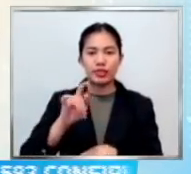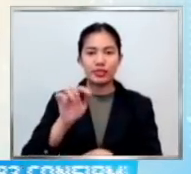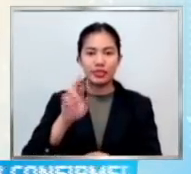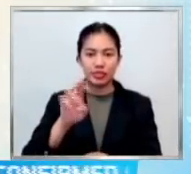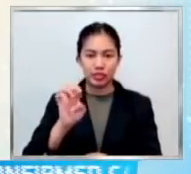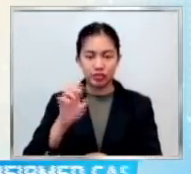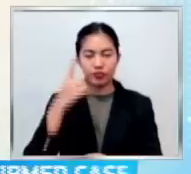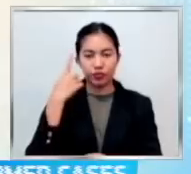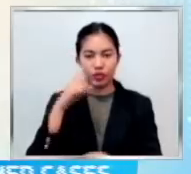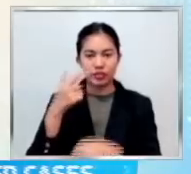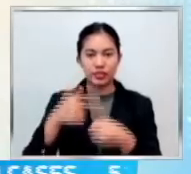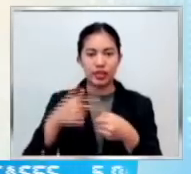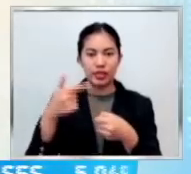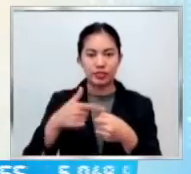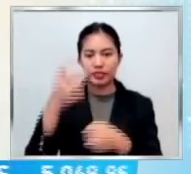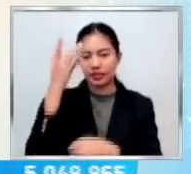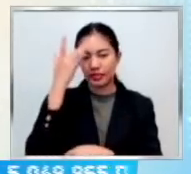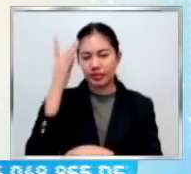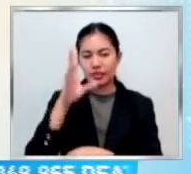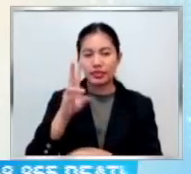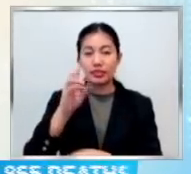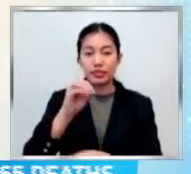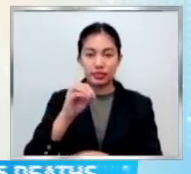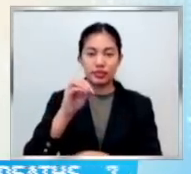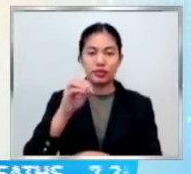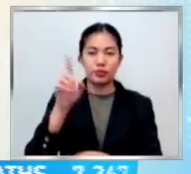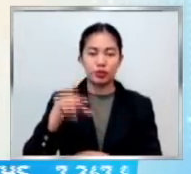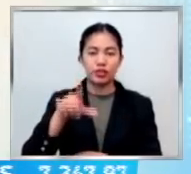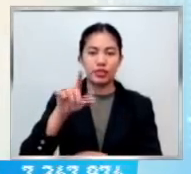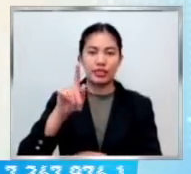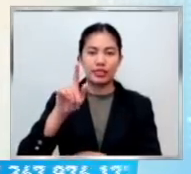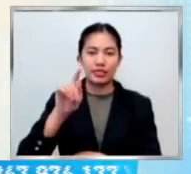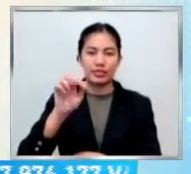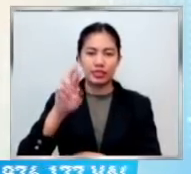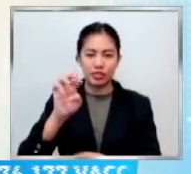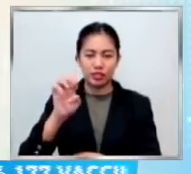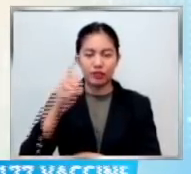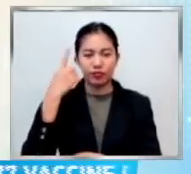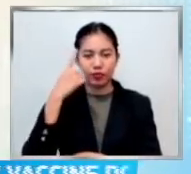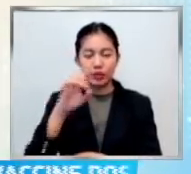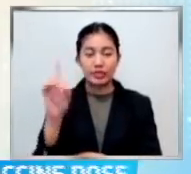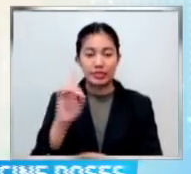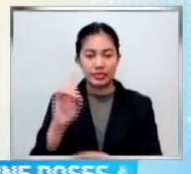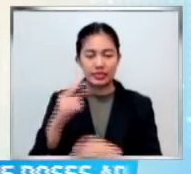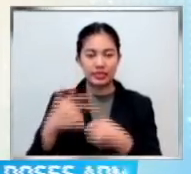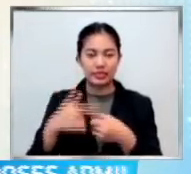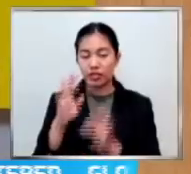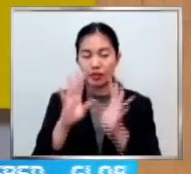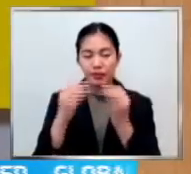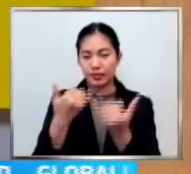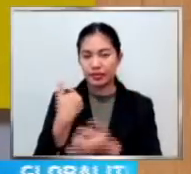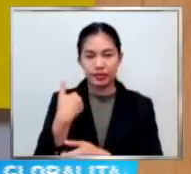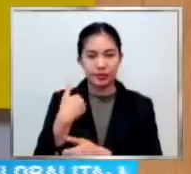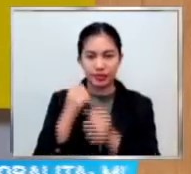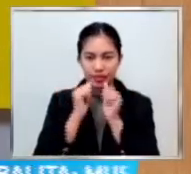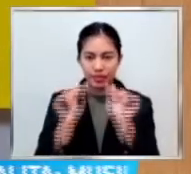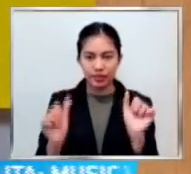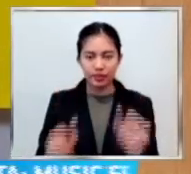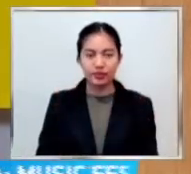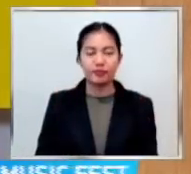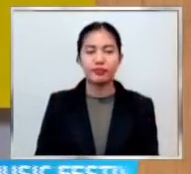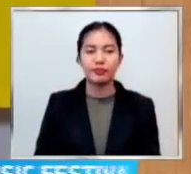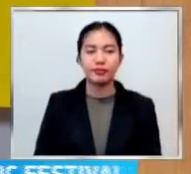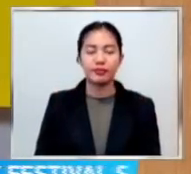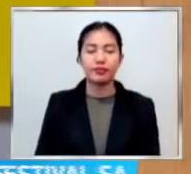60 sentimo naman sa kada litro ng diesel. Wala pang anunsyo ang iba pang kumpanya ng langis. Pwede na